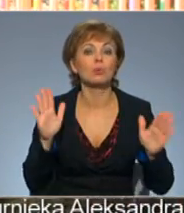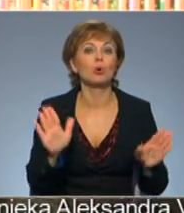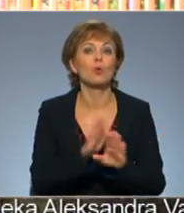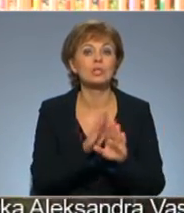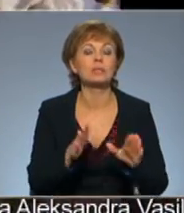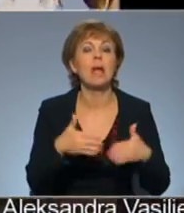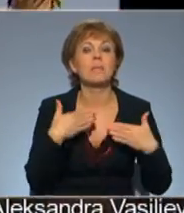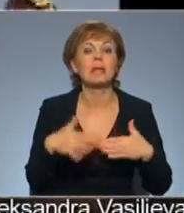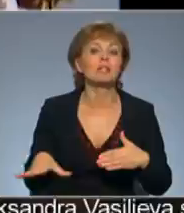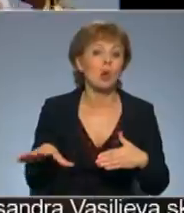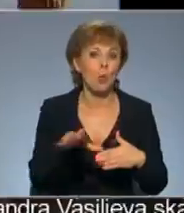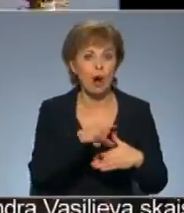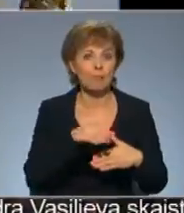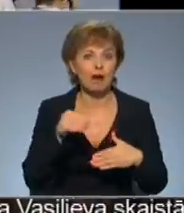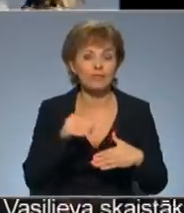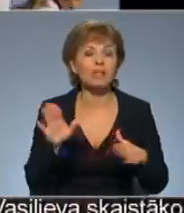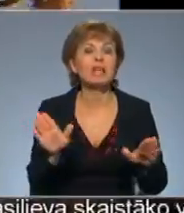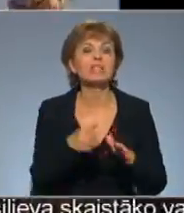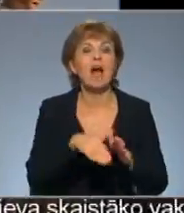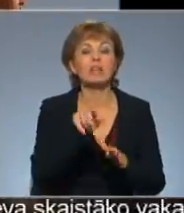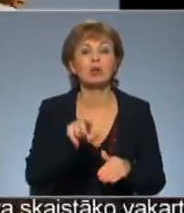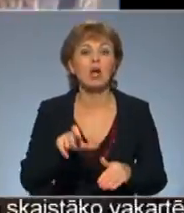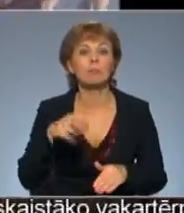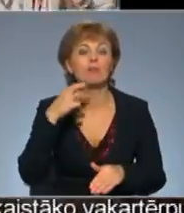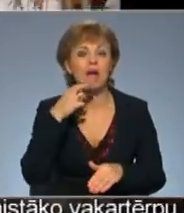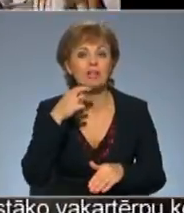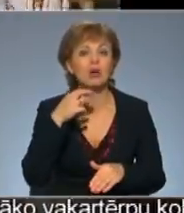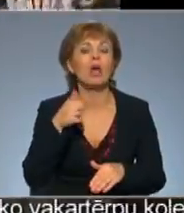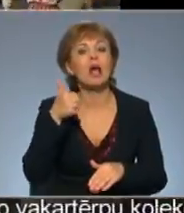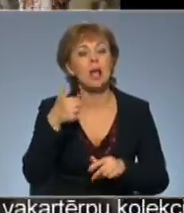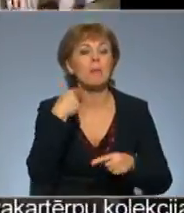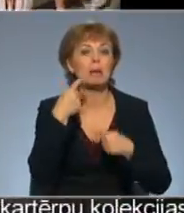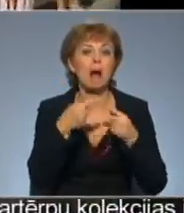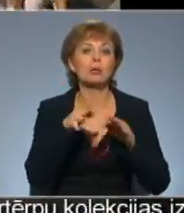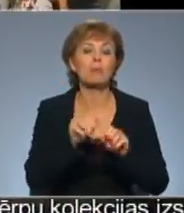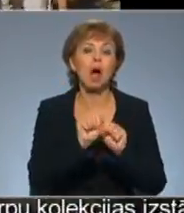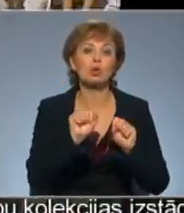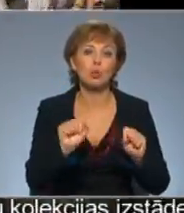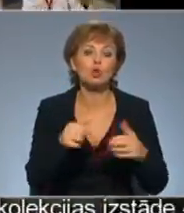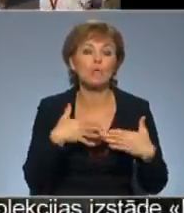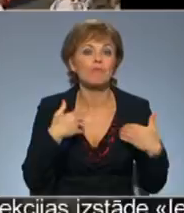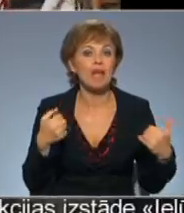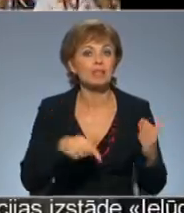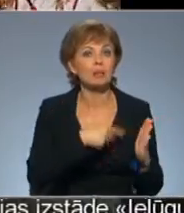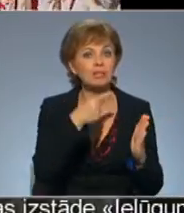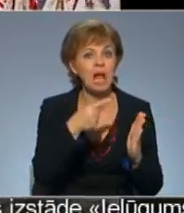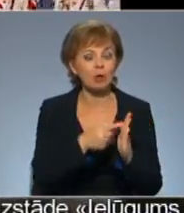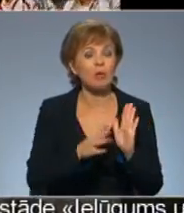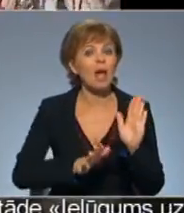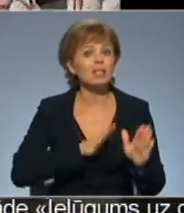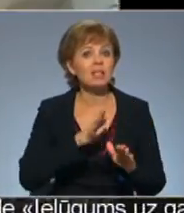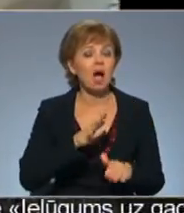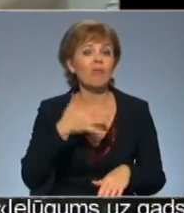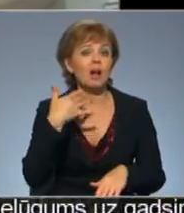priecāties kopā ar visiem. Bet svētku dalībnieku vecākiem iesaka lieku reizi pārunāt drošības un veselības jautājumus, tāpat arī sagatavoties gan karstam,